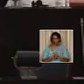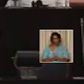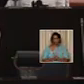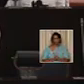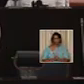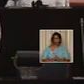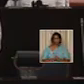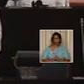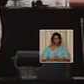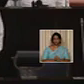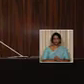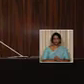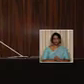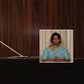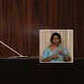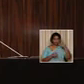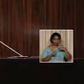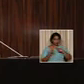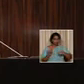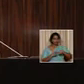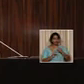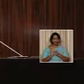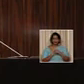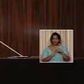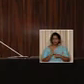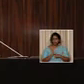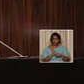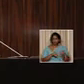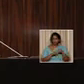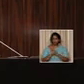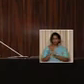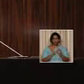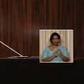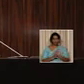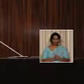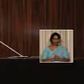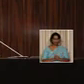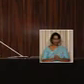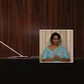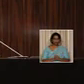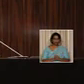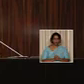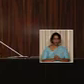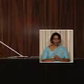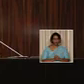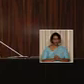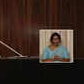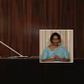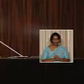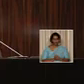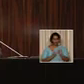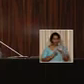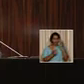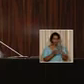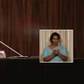හරි බොහොම ස්තුතියි මුතුමා දෙවෙනි වටේ මිලන් ජයතිලක මැතිතුමා වැවිලි කර්මාන්ත මැතිතුමාගේ ඇසීමට තියෙන ප්‍රශ්නය අහනවාද සභාගත